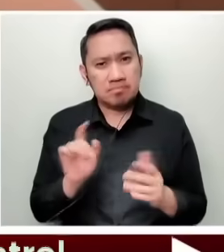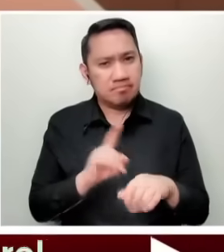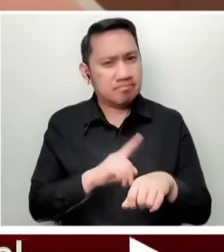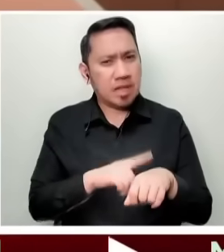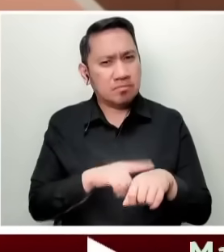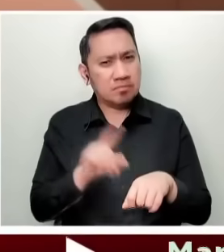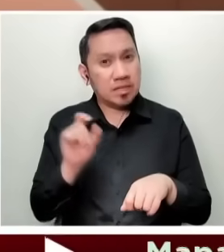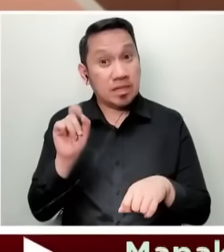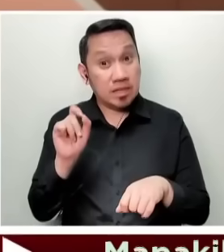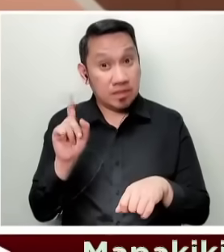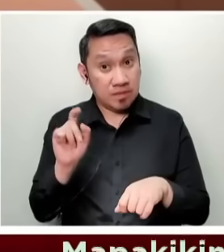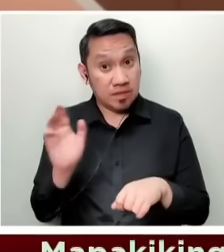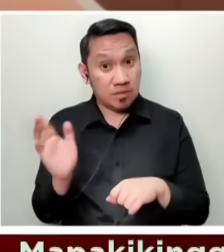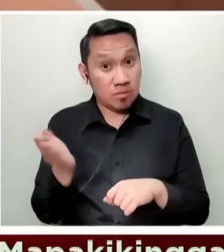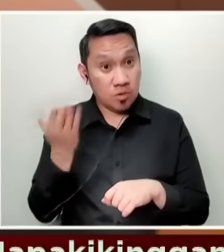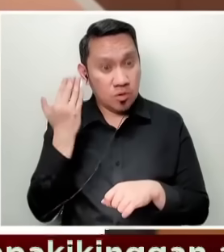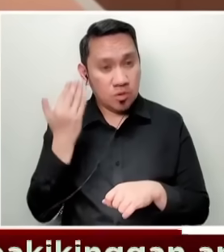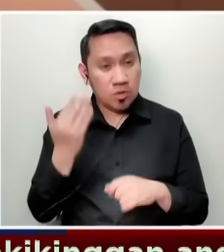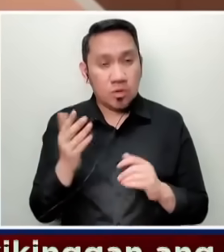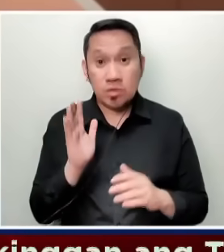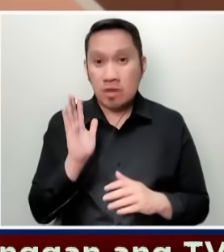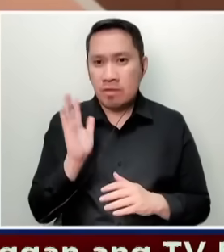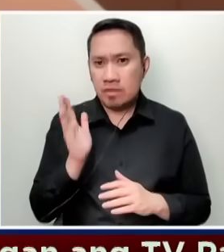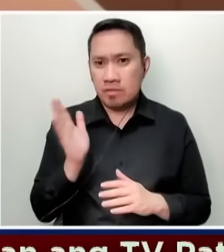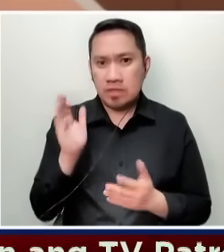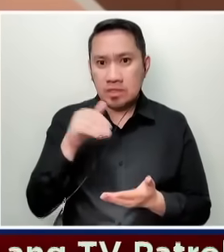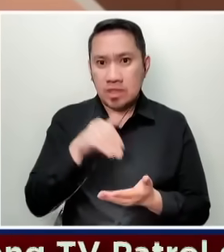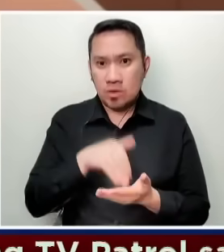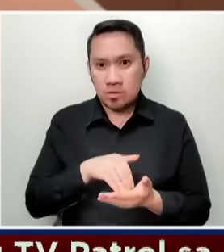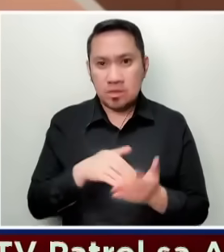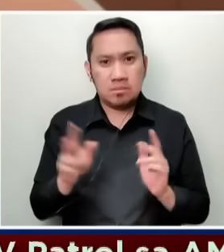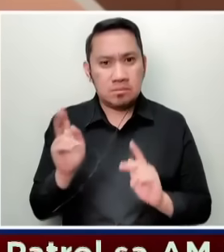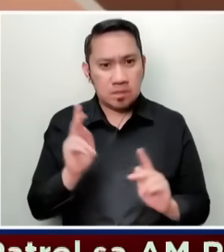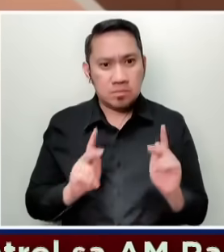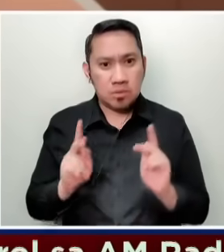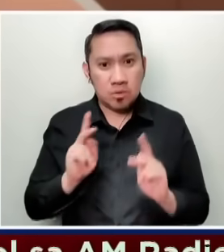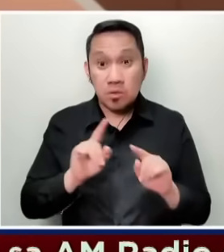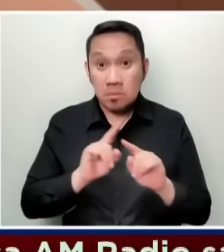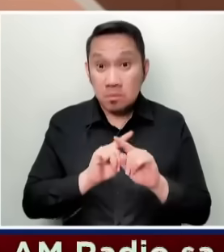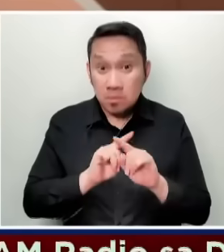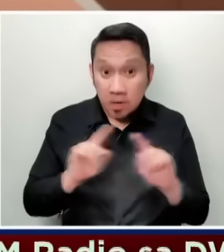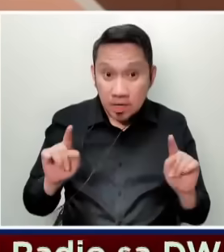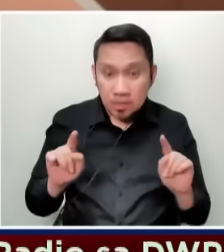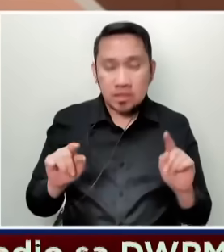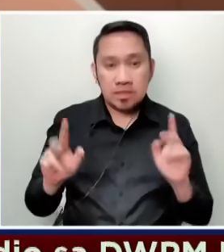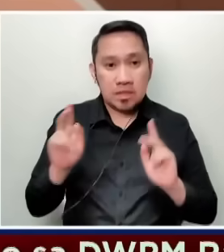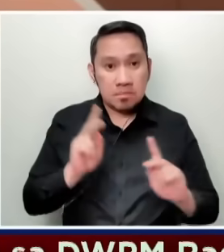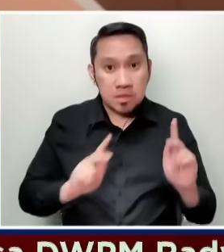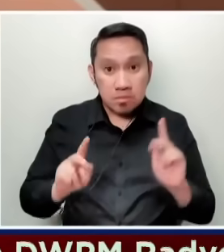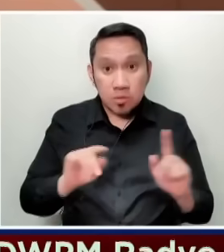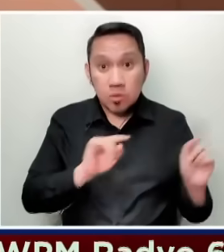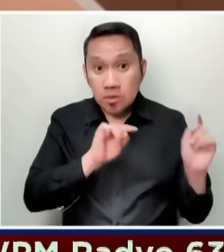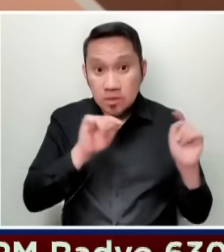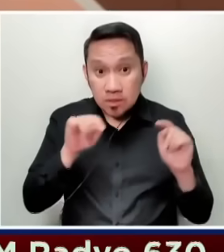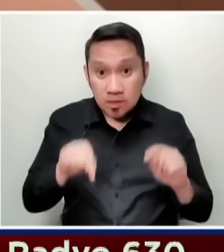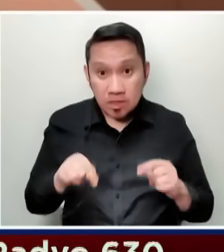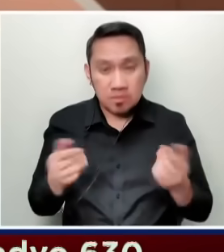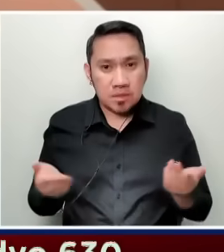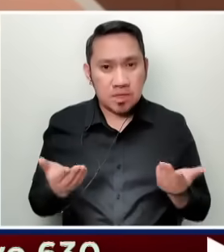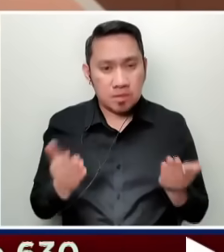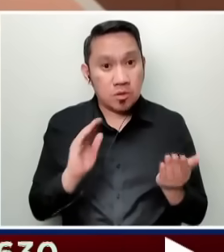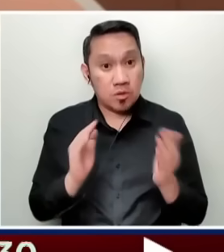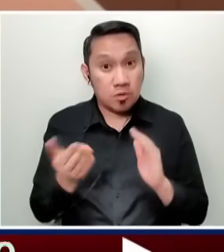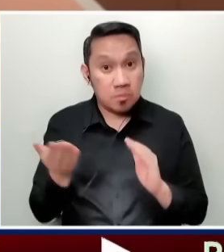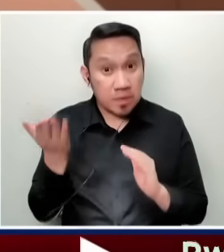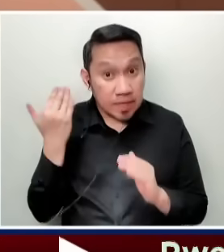a.m., we already reached more than 50,000. Pero ang bulk kasi ng tao na dumadating as last year kasi